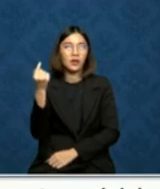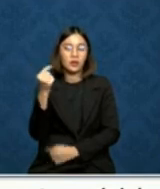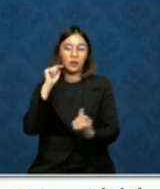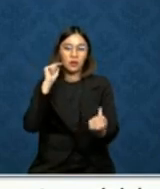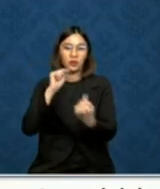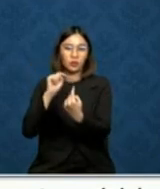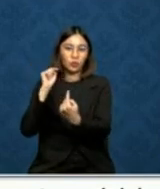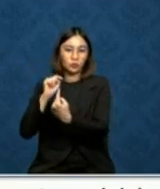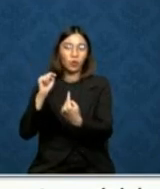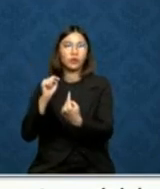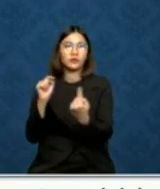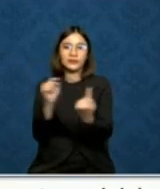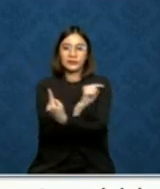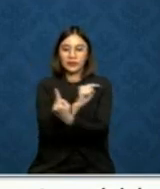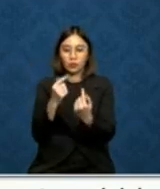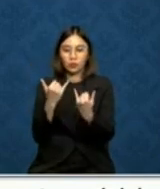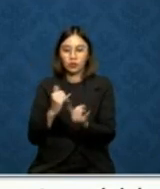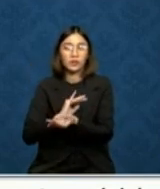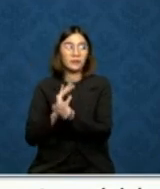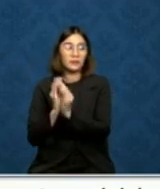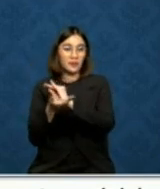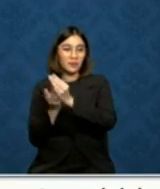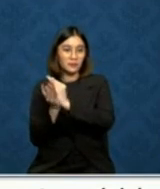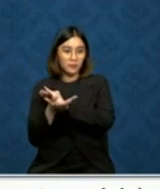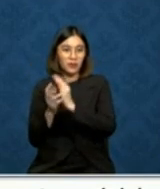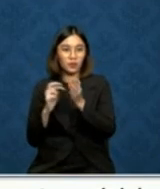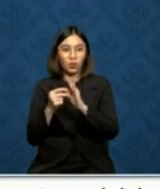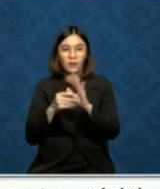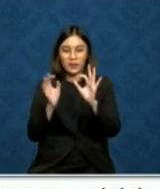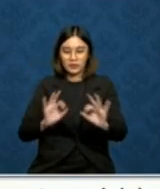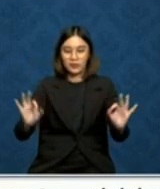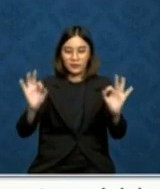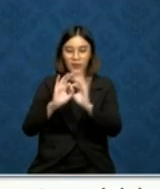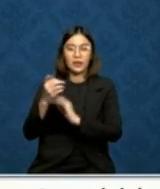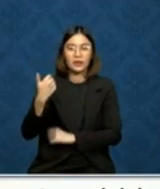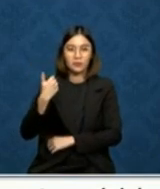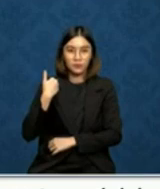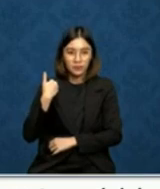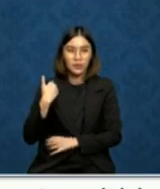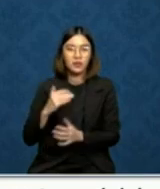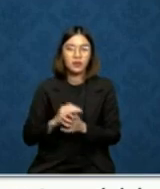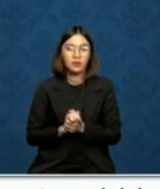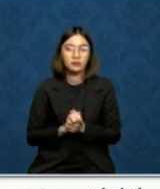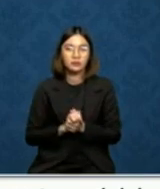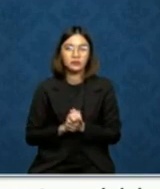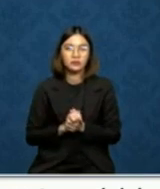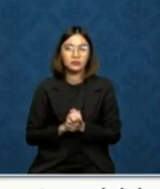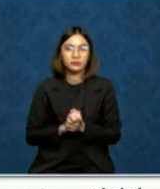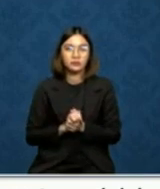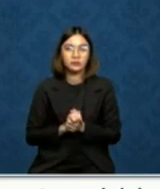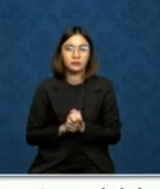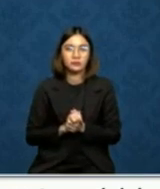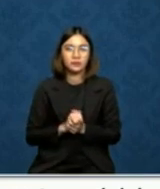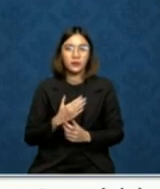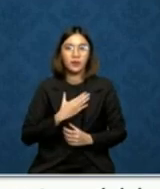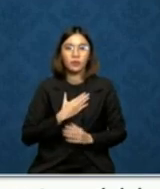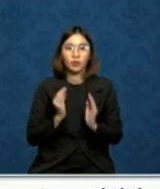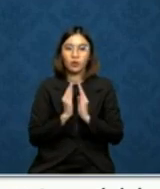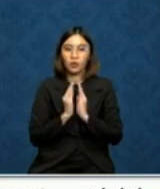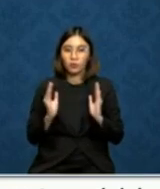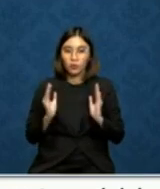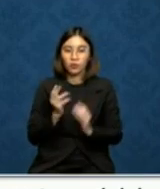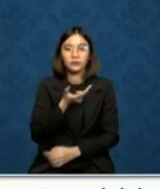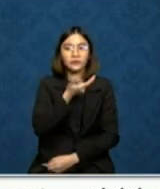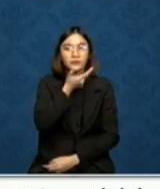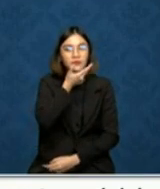อดคล้องกับสภาพสังคมที่เปลี่ยนแปลงเป็นสิ่งที่จำเป็นและมีความสำคัญอย่างยิ่งผมขอขอบคุณท่